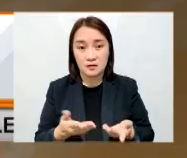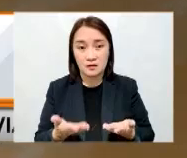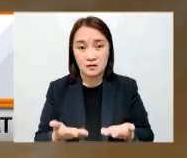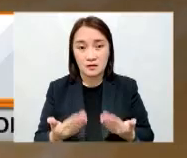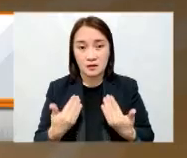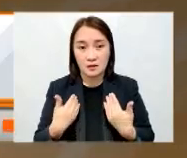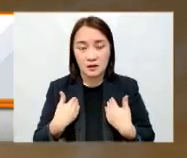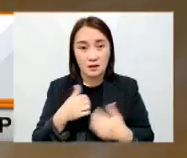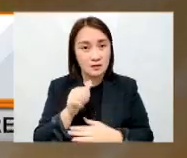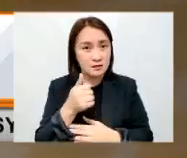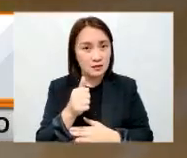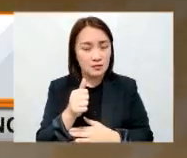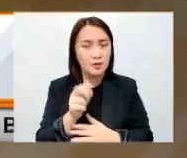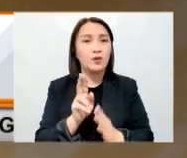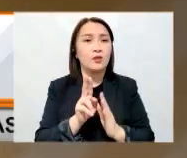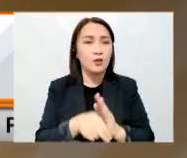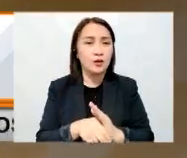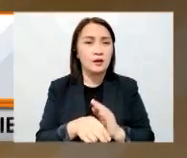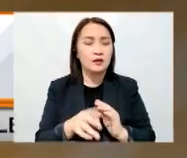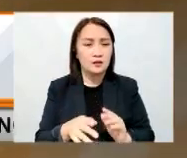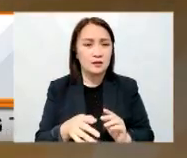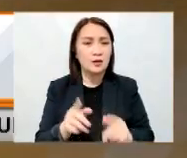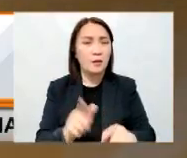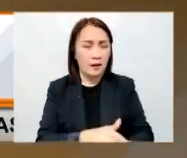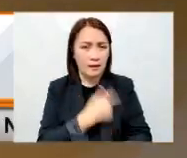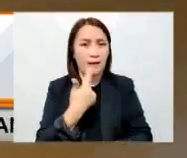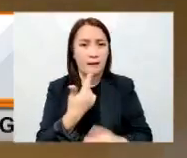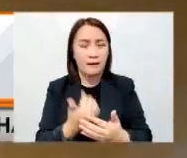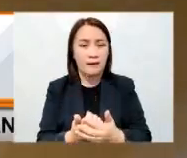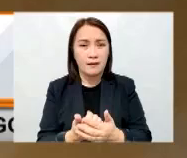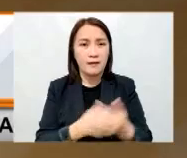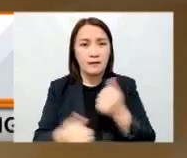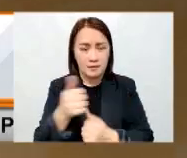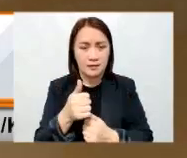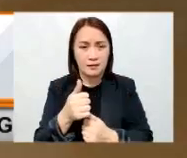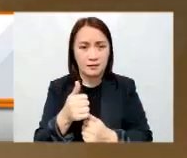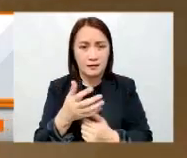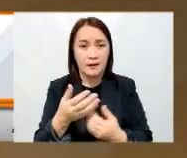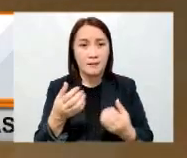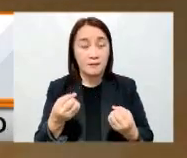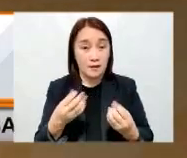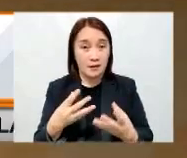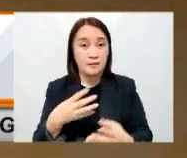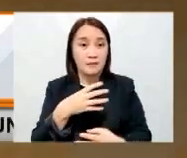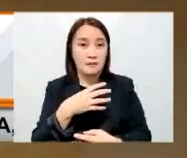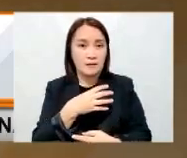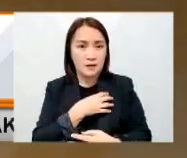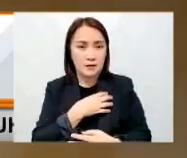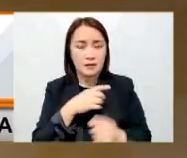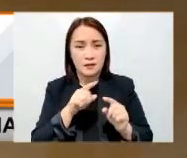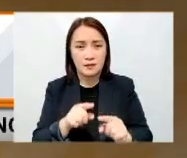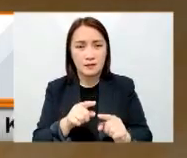10 oras tumagal ang sagupaan. Ayon kay Sulu Governor Abdo Sakortan, mga armadong tulisan ang karamihan sa mga pumuprotekta kay